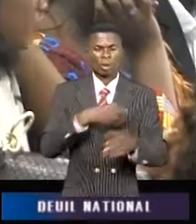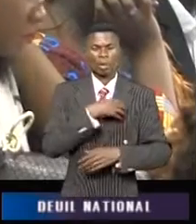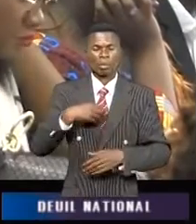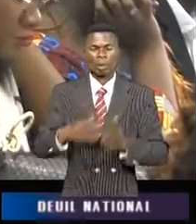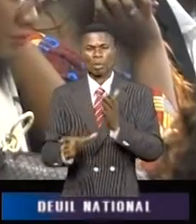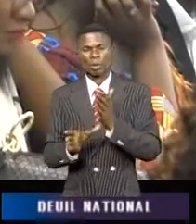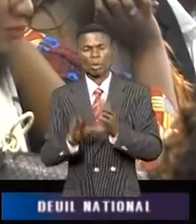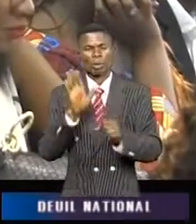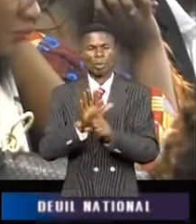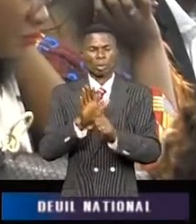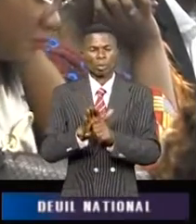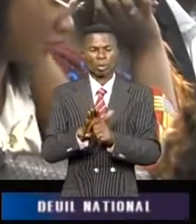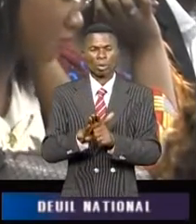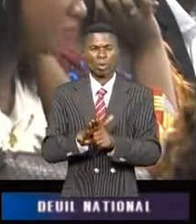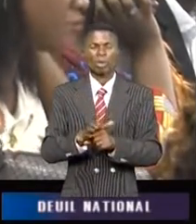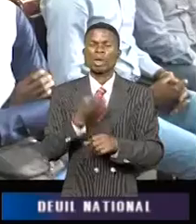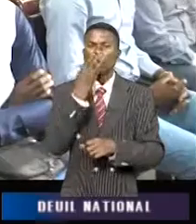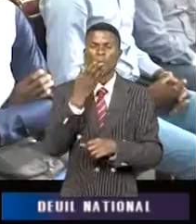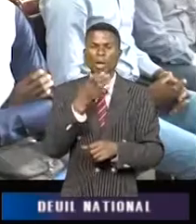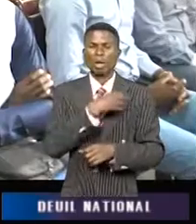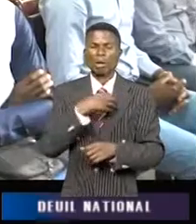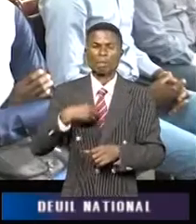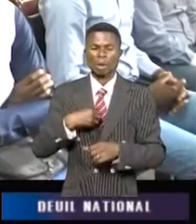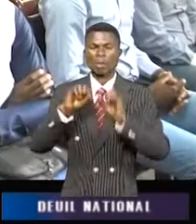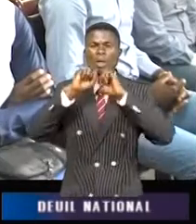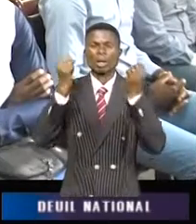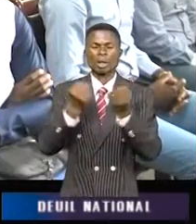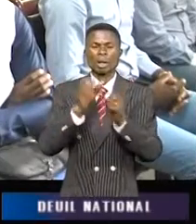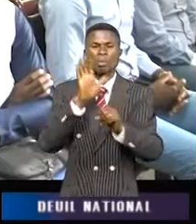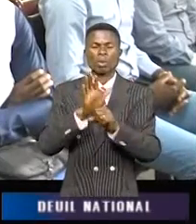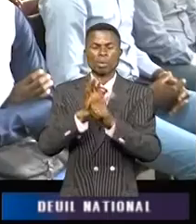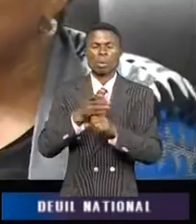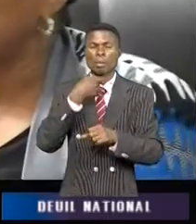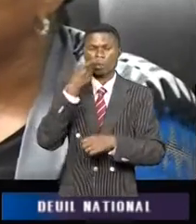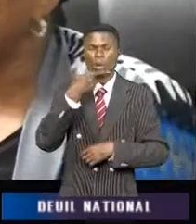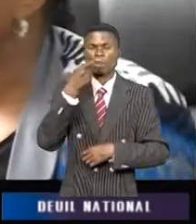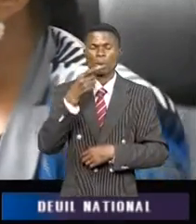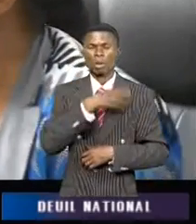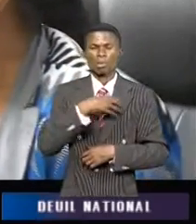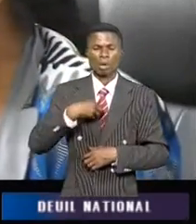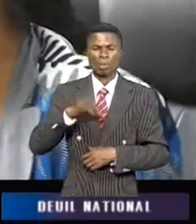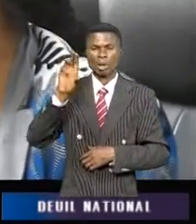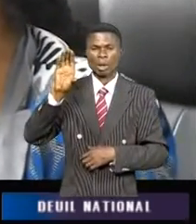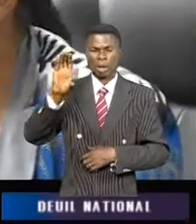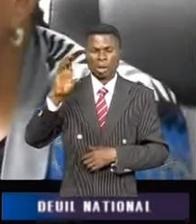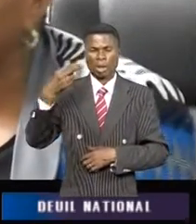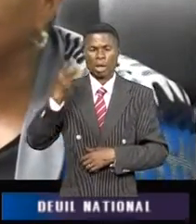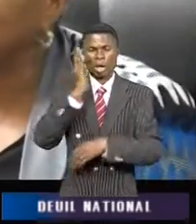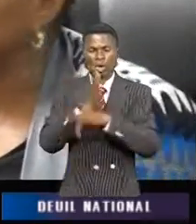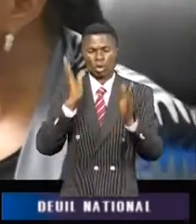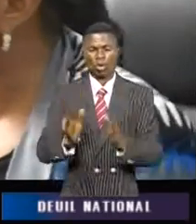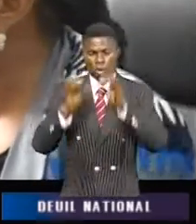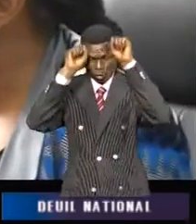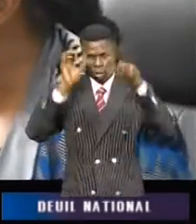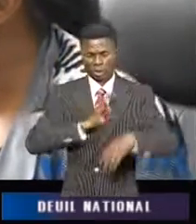venue nombreuse. À l'instar de cette promotrice sociale, plusieurs intervenants parmi lesquels Madame Chantal Moulop, conseillère du chef de